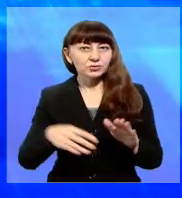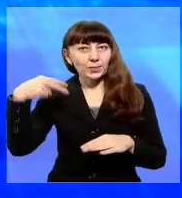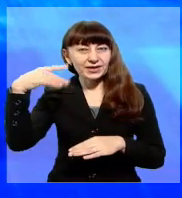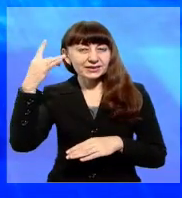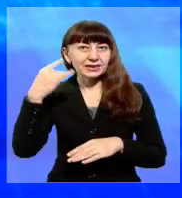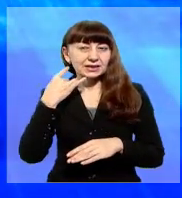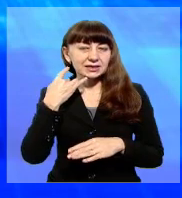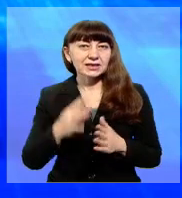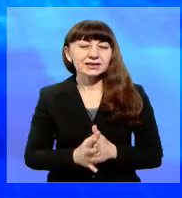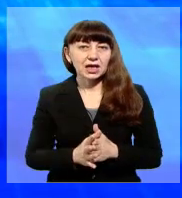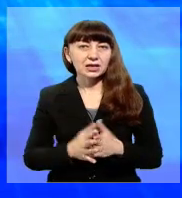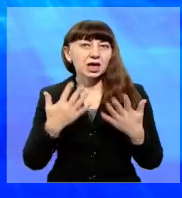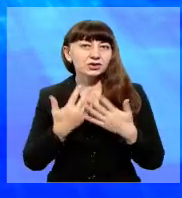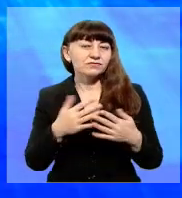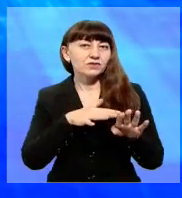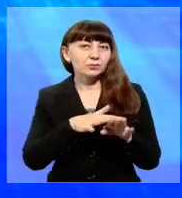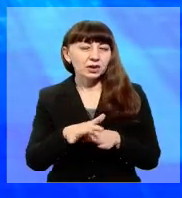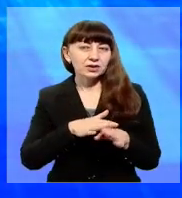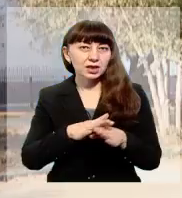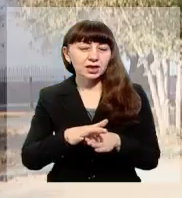қажетті техника жиһаздармен жабдықталған.